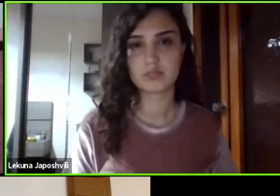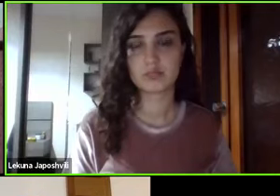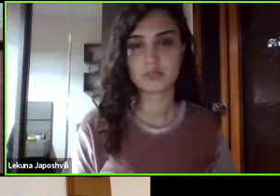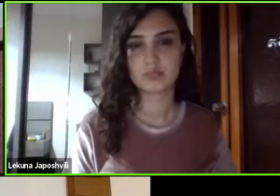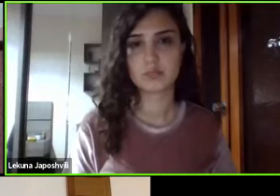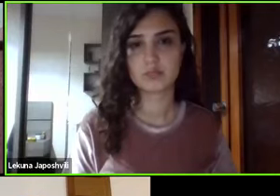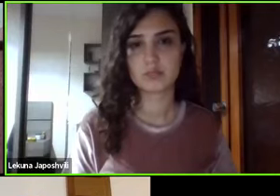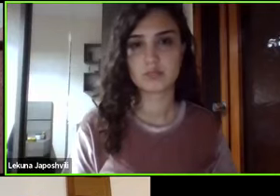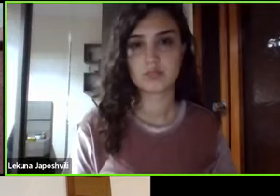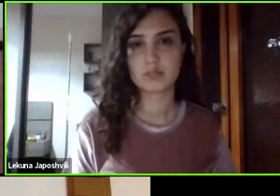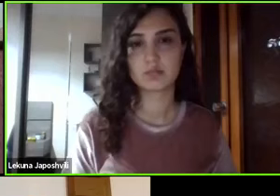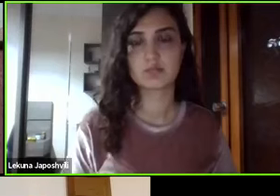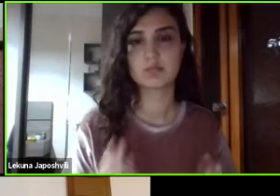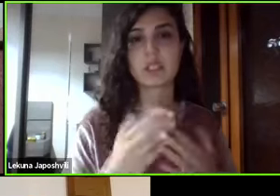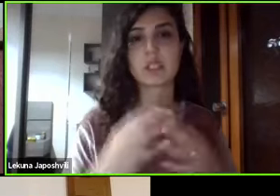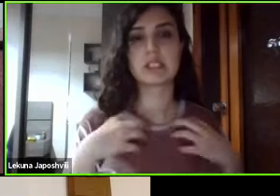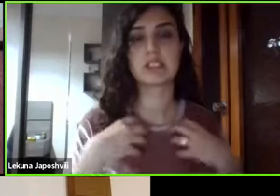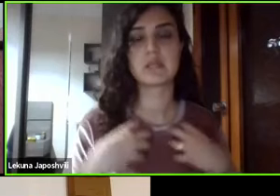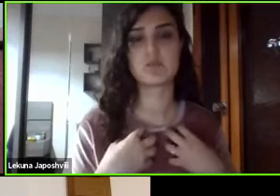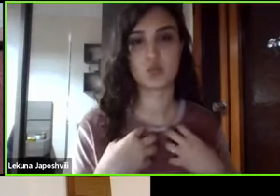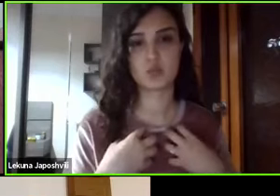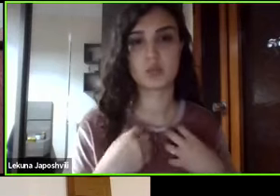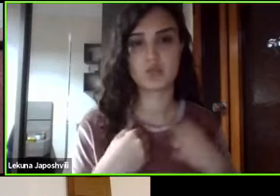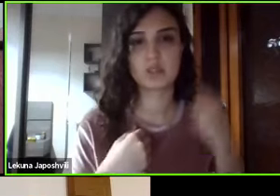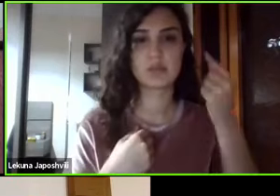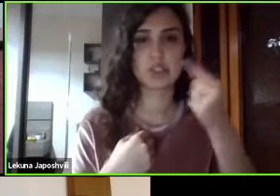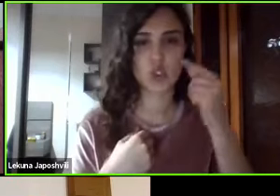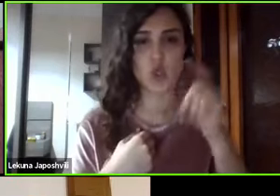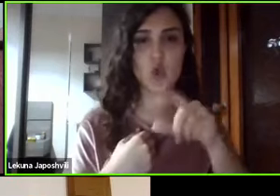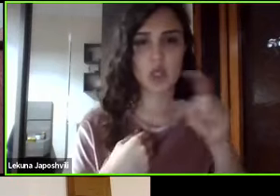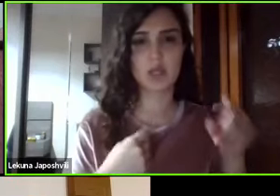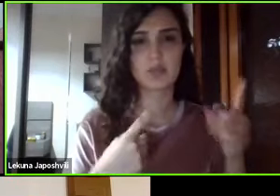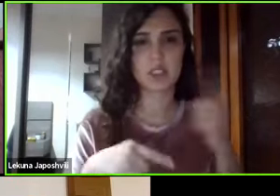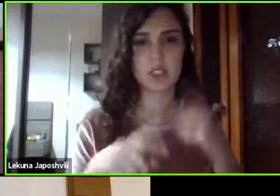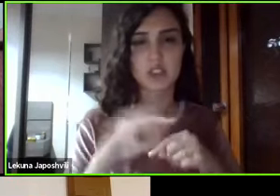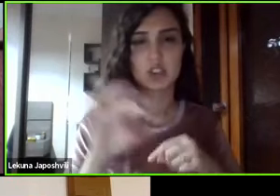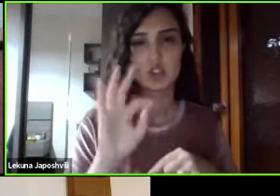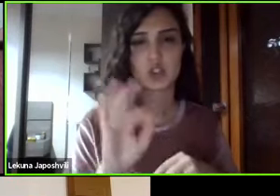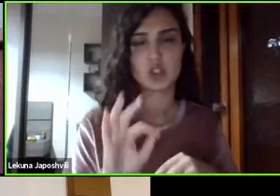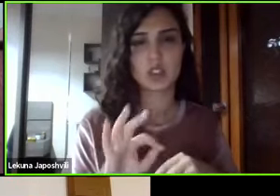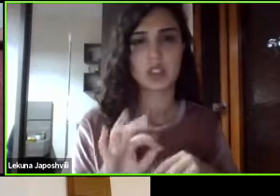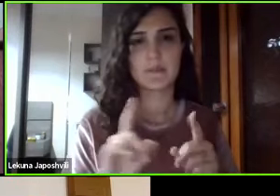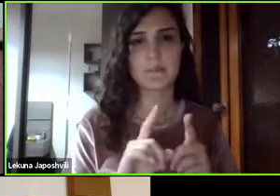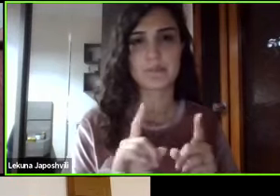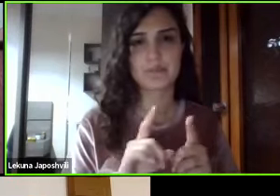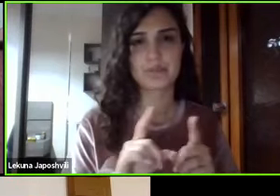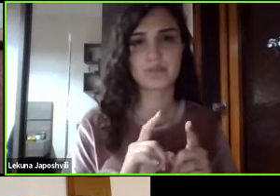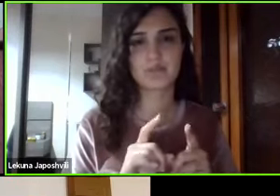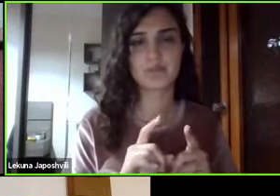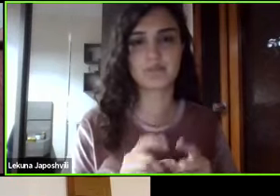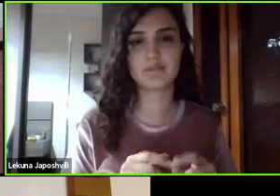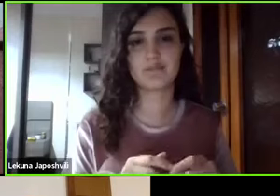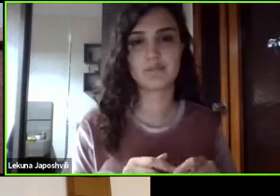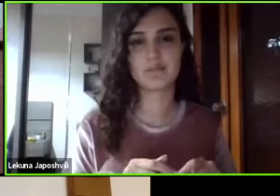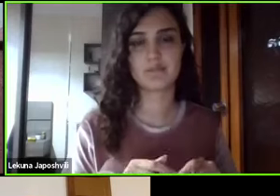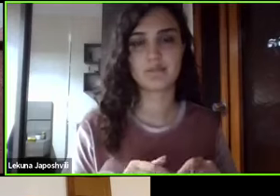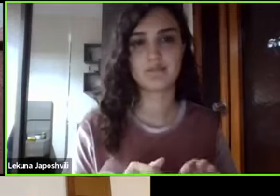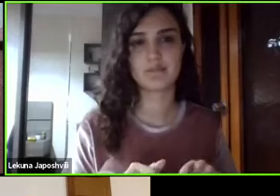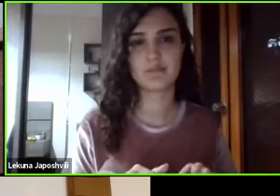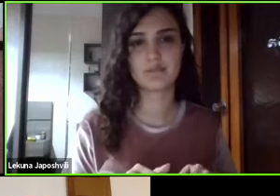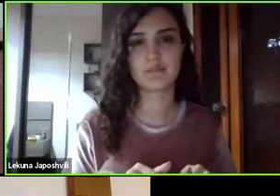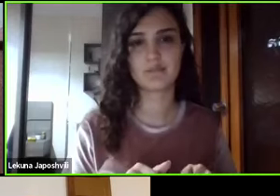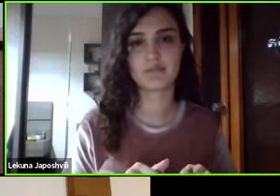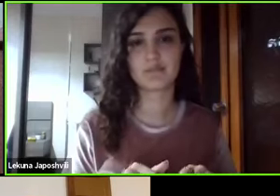არი ხოლმე სამწუხაროდ განსვა ჩვენც ფსიქოლოგებსაც გვიწევს ხშირად ესეც არის რუტინა არის ეს